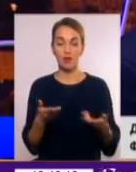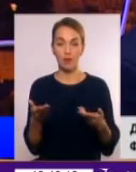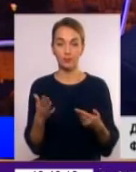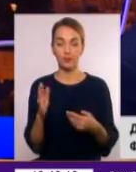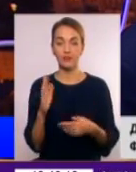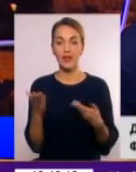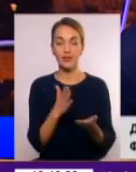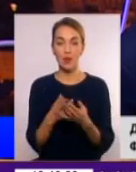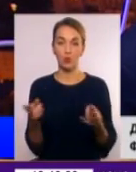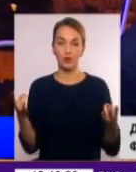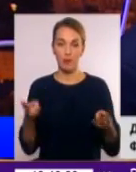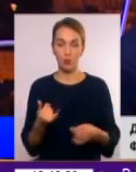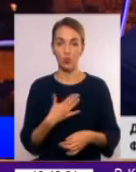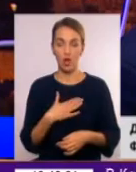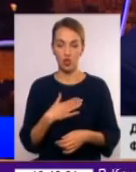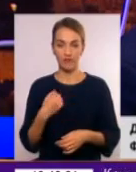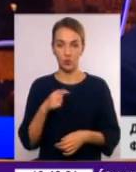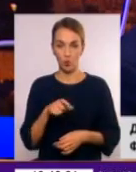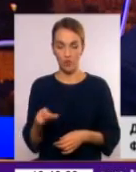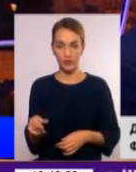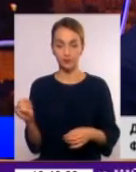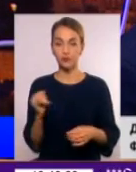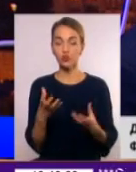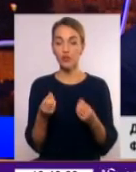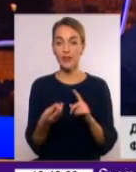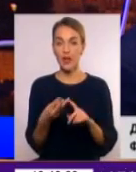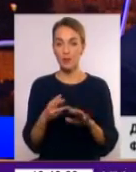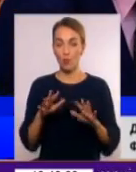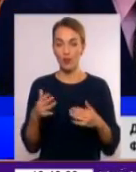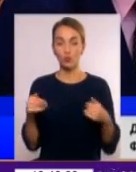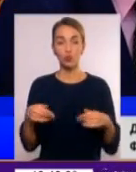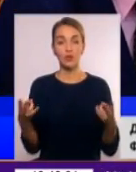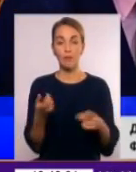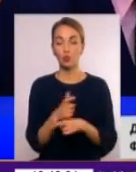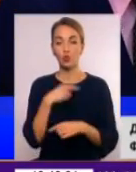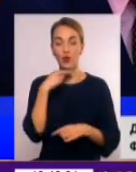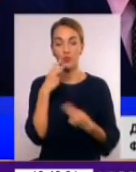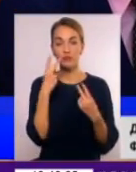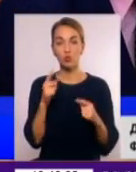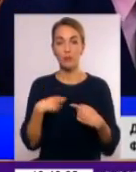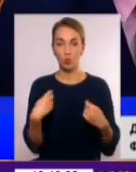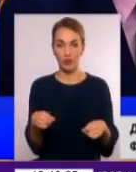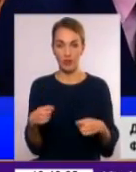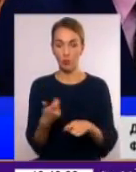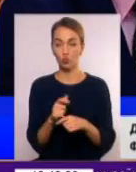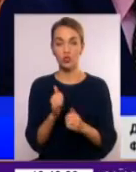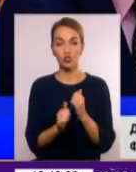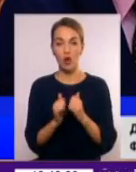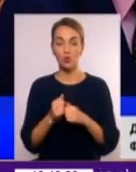в якій є потреба у наших військових. Ну і ще третій момент, тут треба ж дуже уважно дивитися, що ми продаємо. Дуже часто